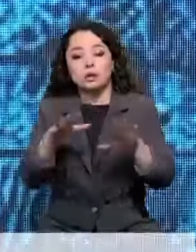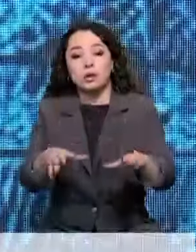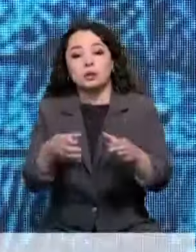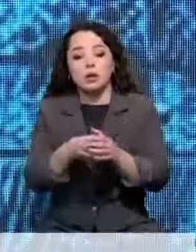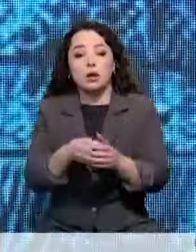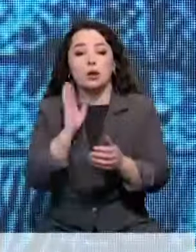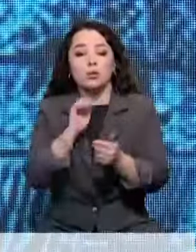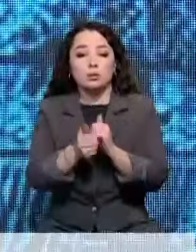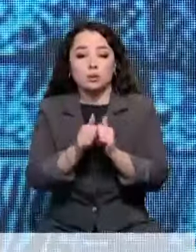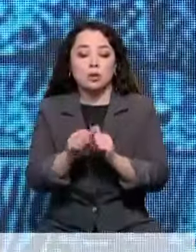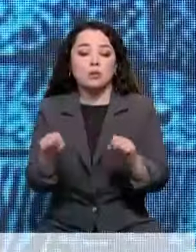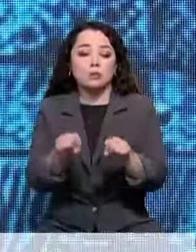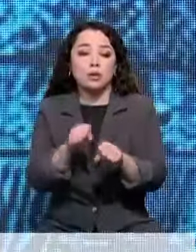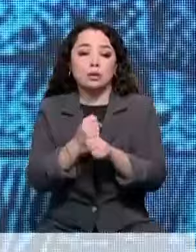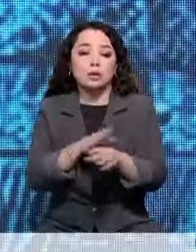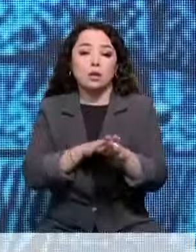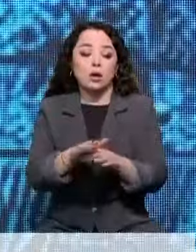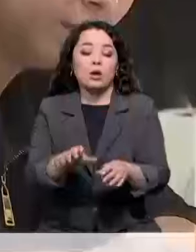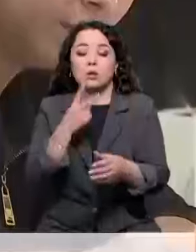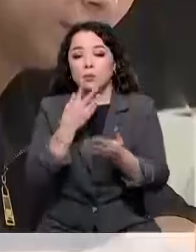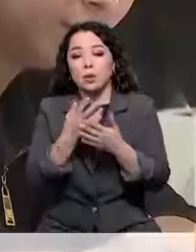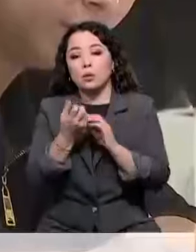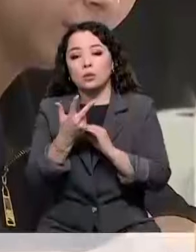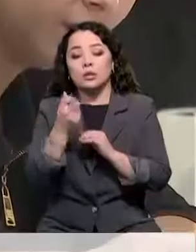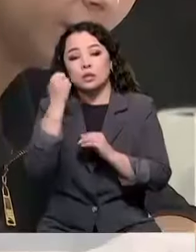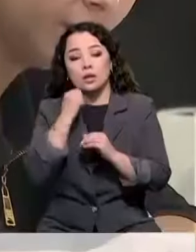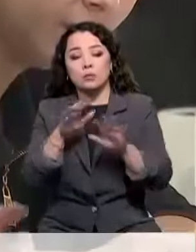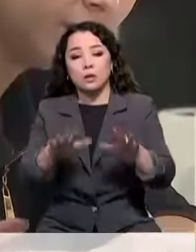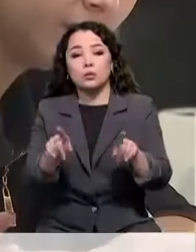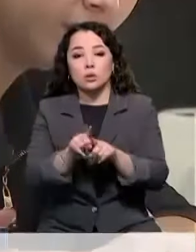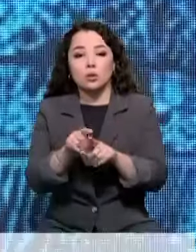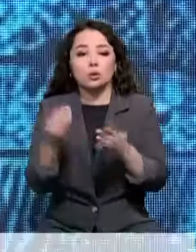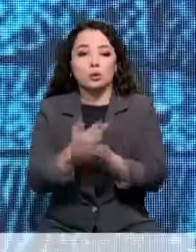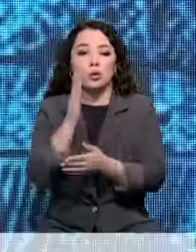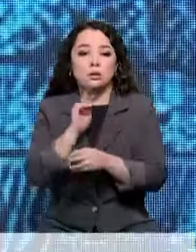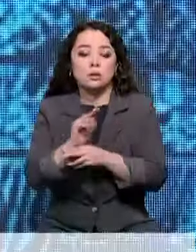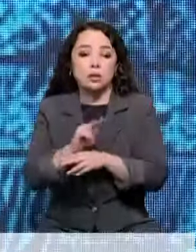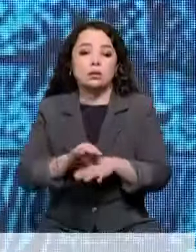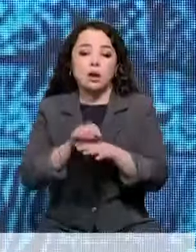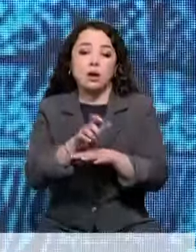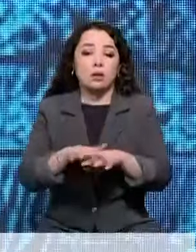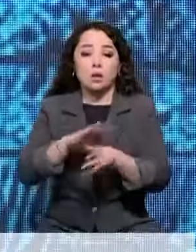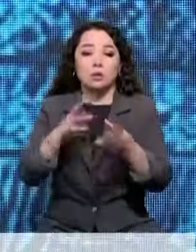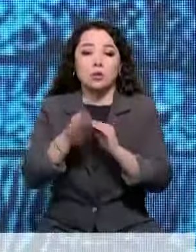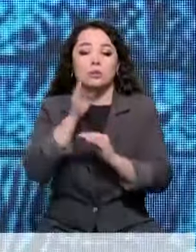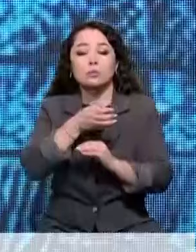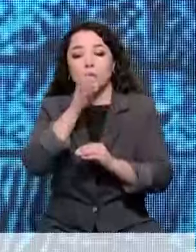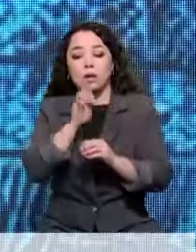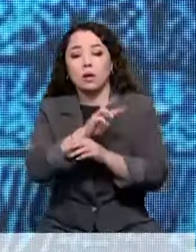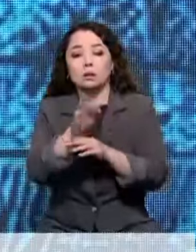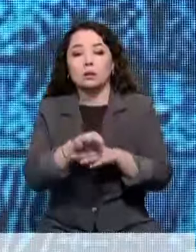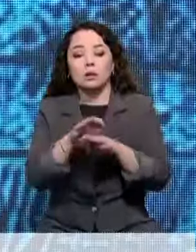жаңадан ауыз су құбырына қосылып, 13 елді мекенің тозған су жүйелері жаңартылады. Нәтижесінде халықты ауызсумен қамту